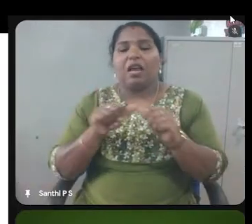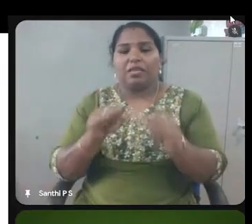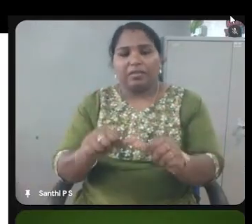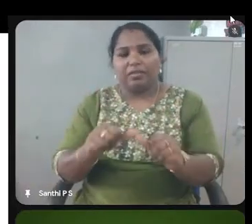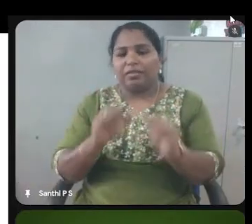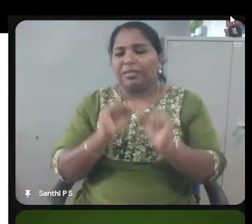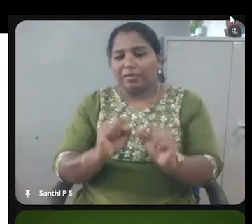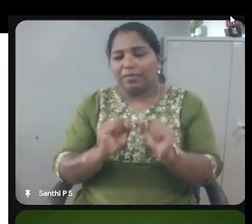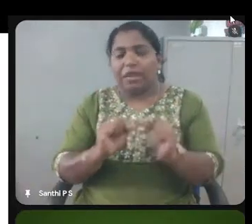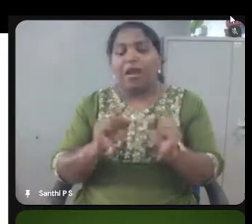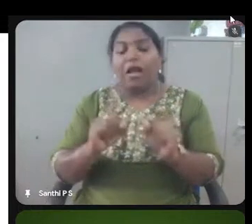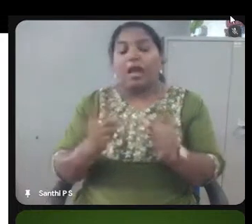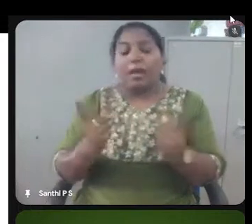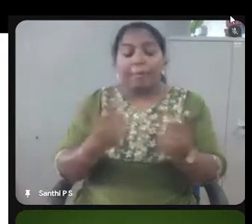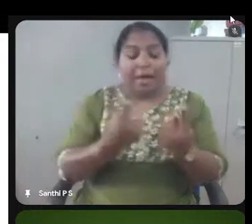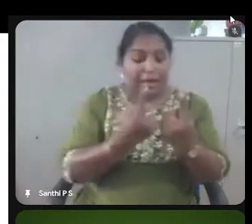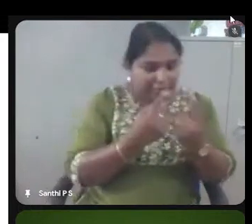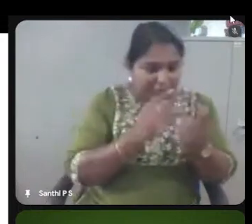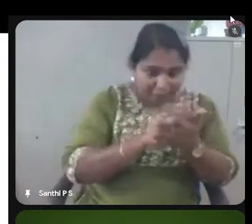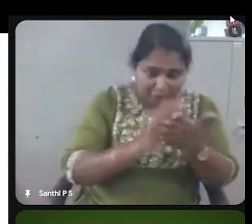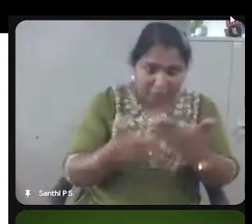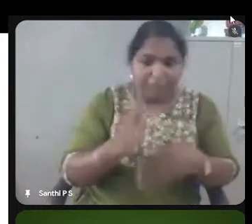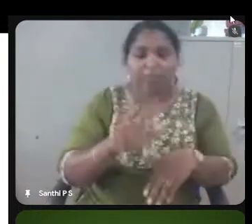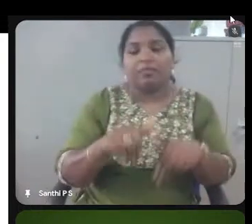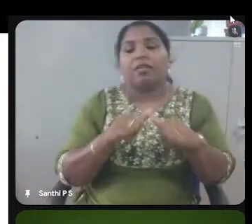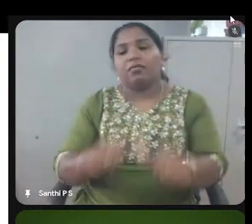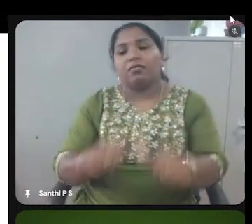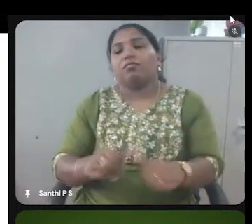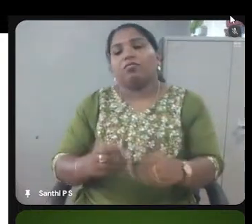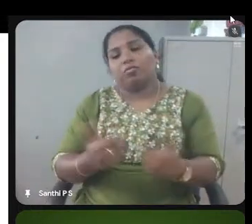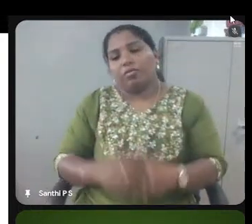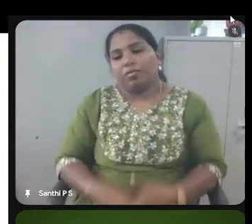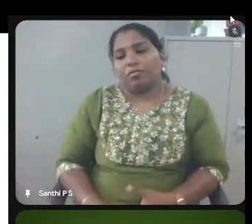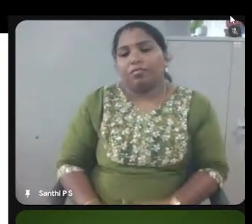നമുക്ക് അസസ് ചെയ്യുമ്പോഴേ അറിയാൻ പറ്റുള്ളൂ കുട്ടി വന്നിട്ട്.